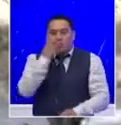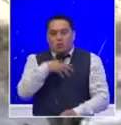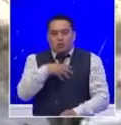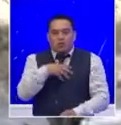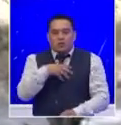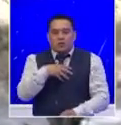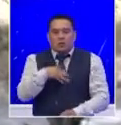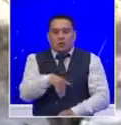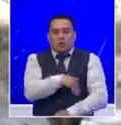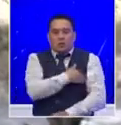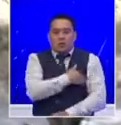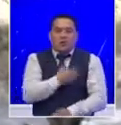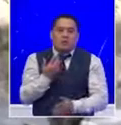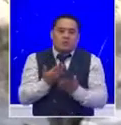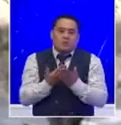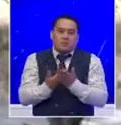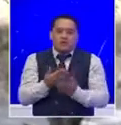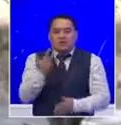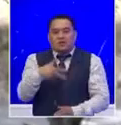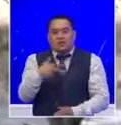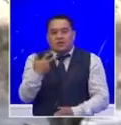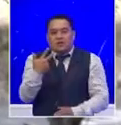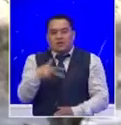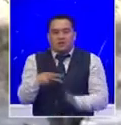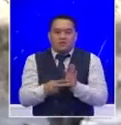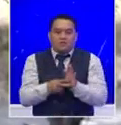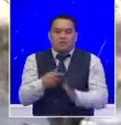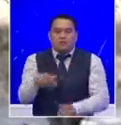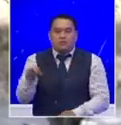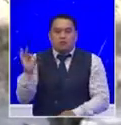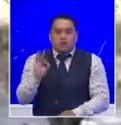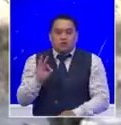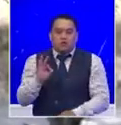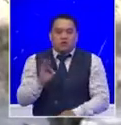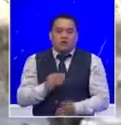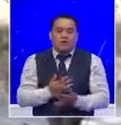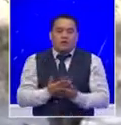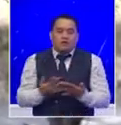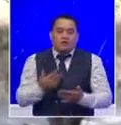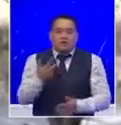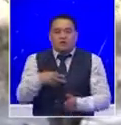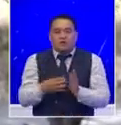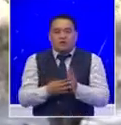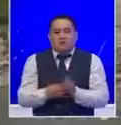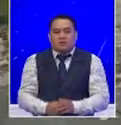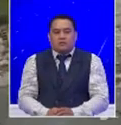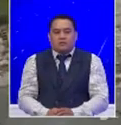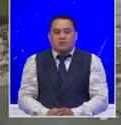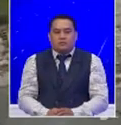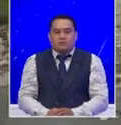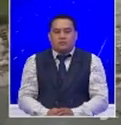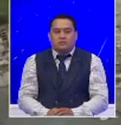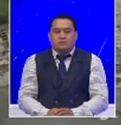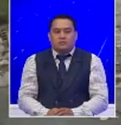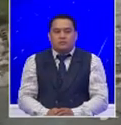погода, температура воздуха прогреется 33-38 градусов, в отдельных районах до 39. Для подачи